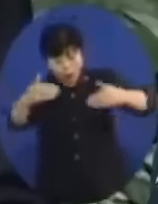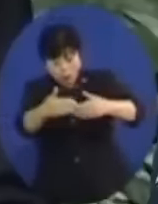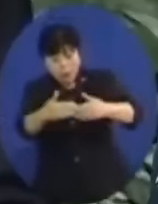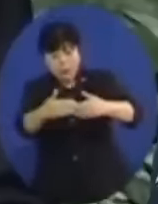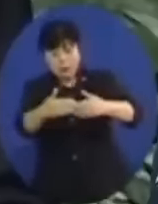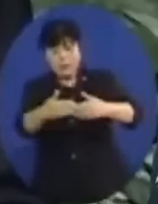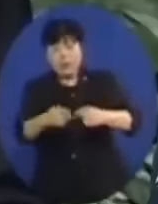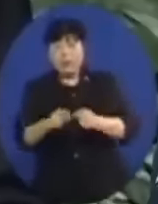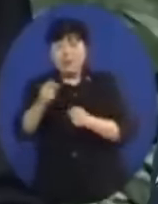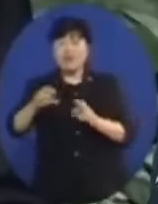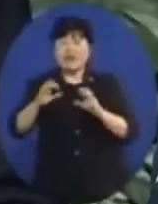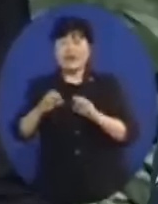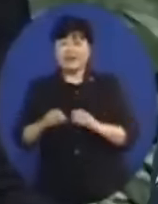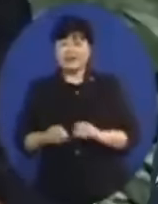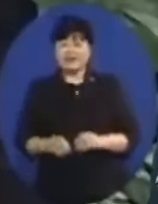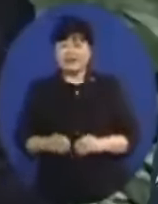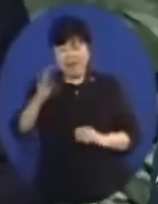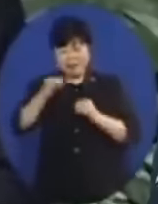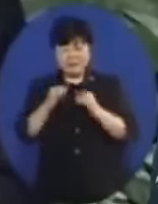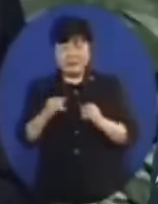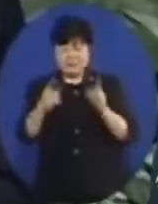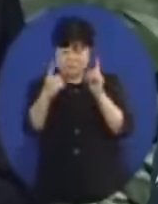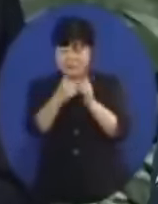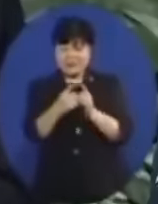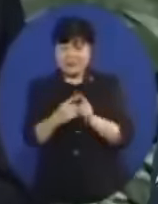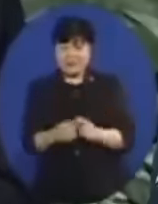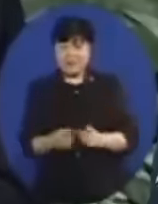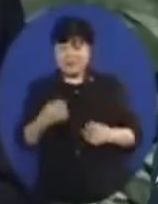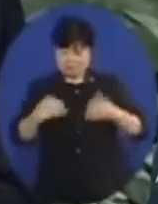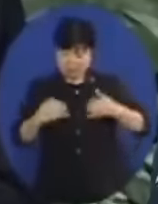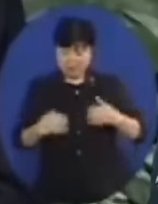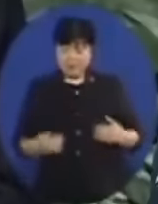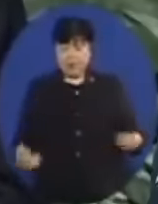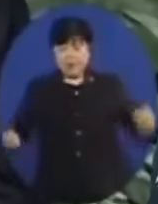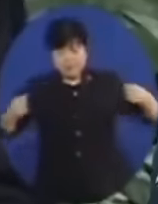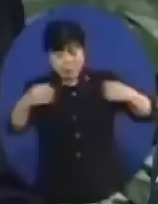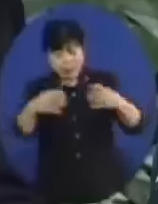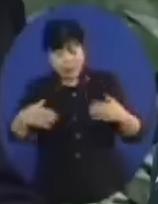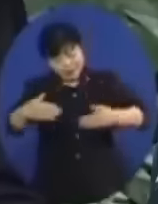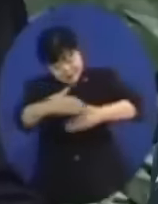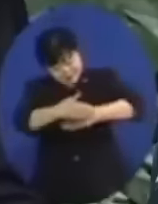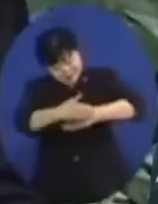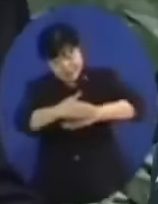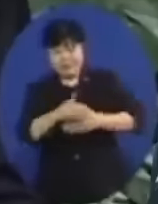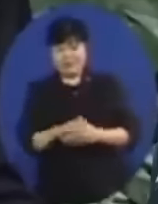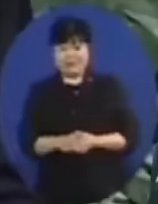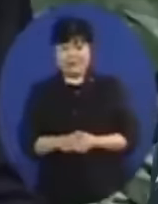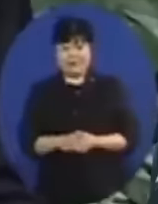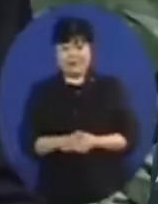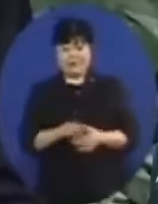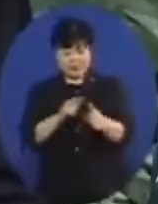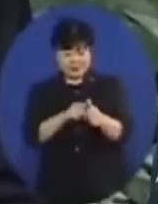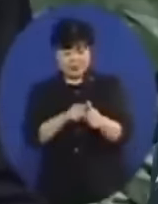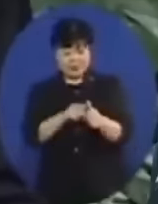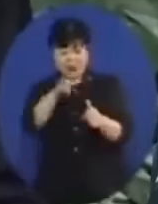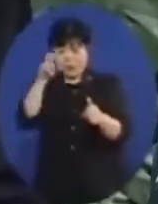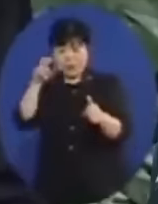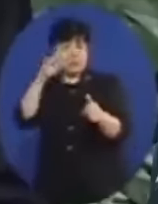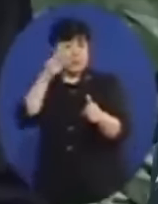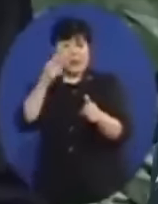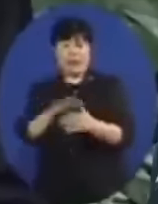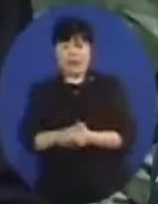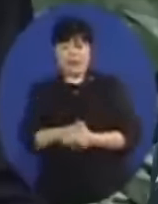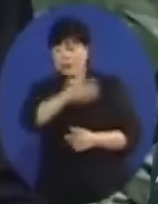외국에서 동포를 만났으니 반갑다고 끌어안고 뺨을 비비는 김구 선생을 미워할 수